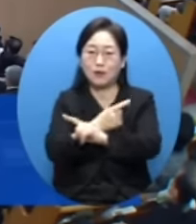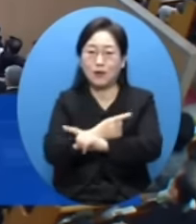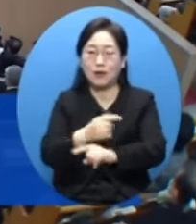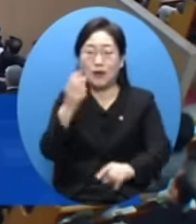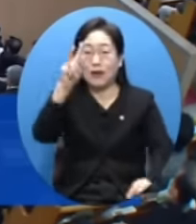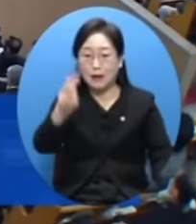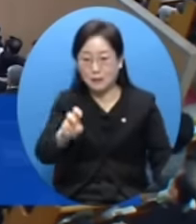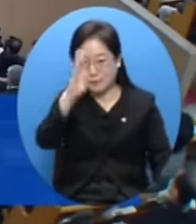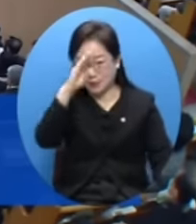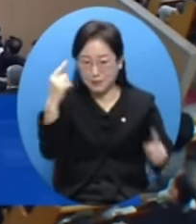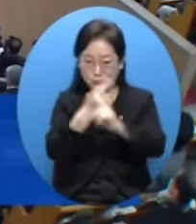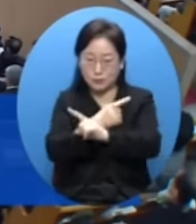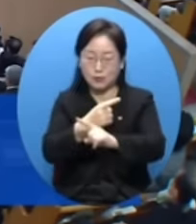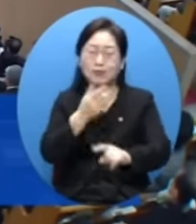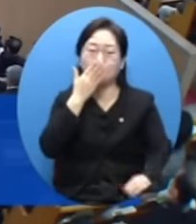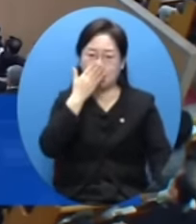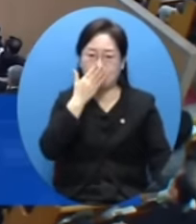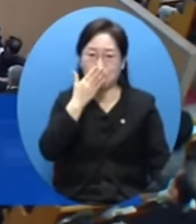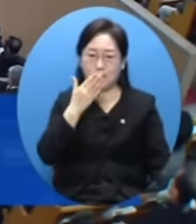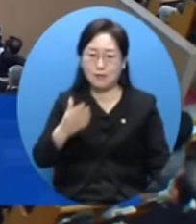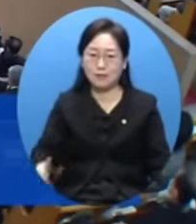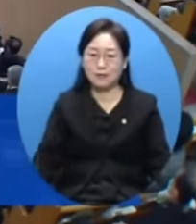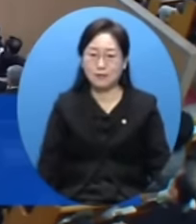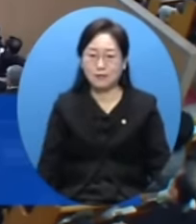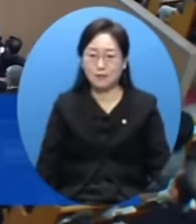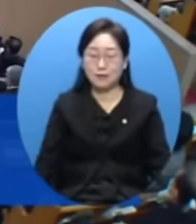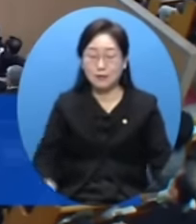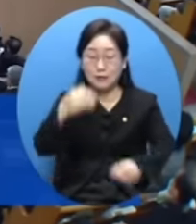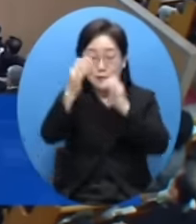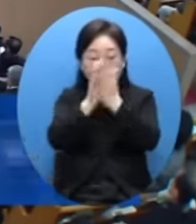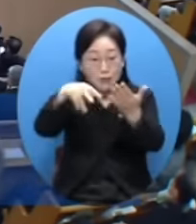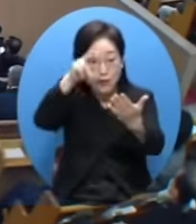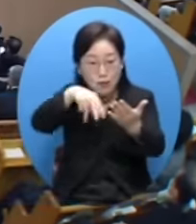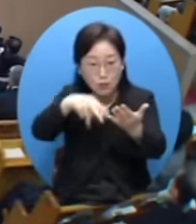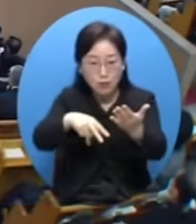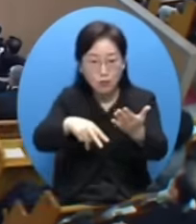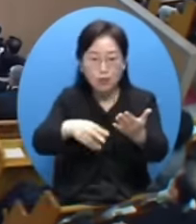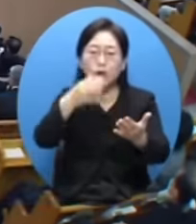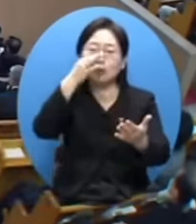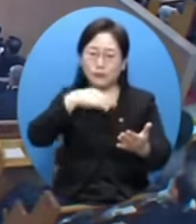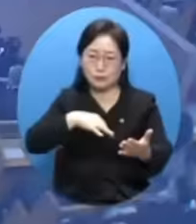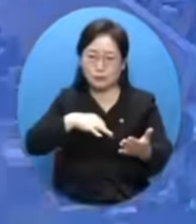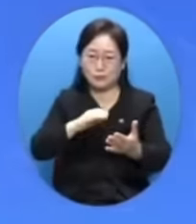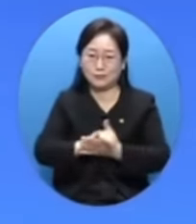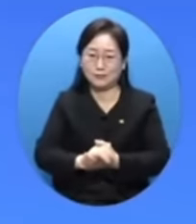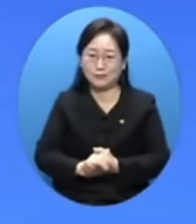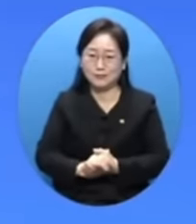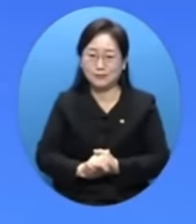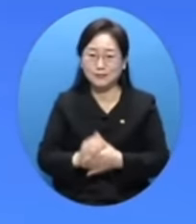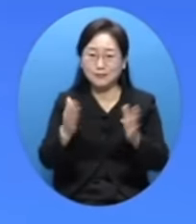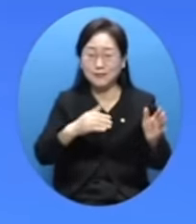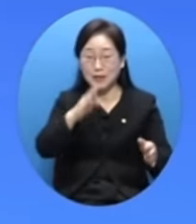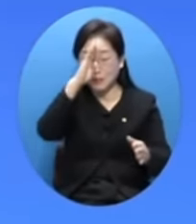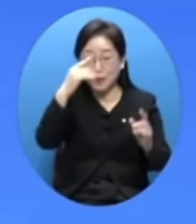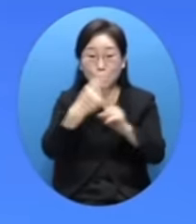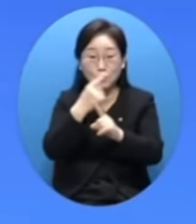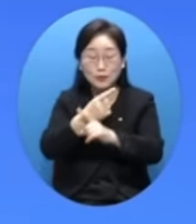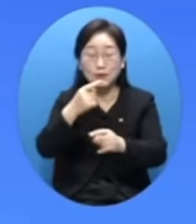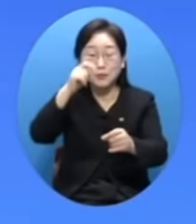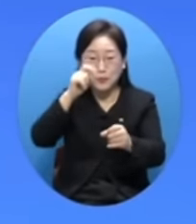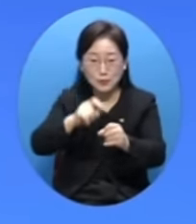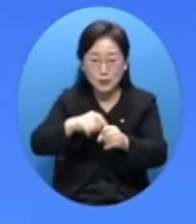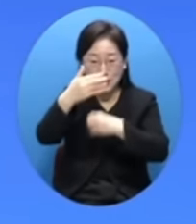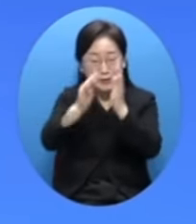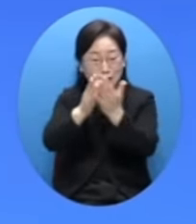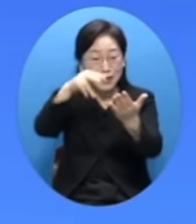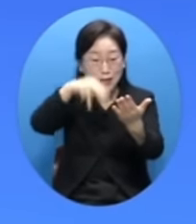치료해도 도움이 된다고 말했습니다 이렇게 성경을 읽으면 도움되는 것이 많은데 물론이 병고 치려고 성경을 본다고 하는